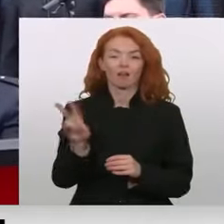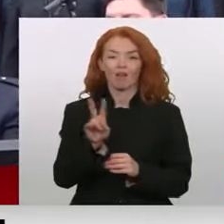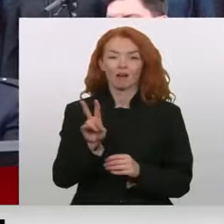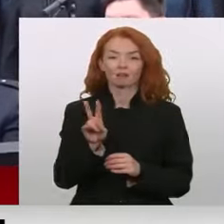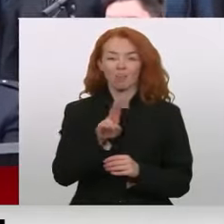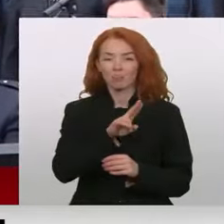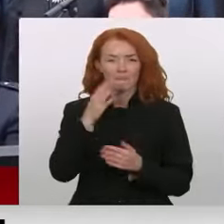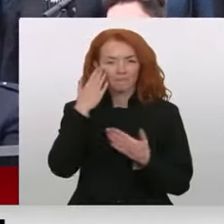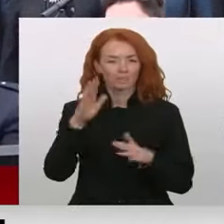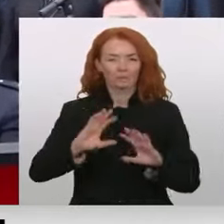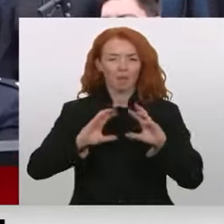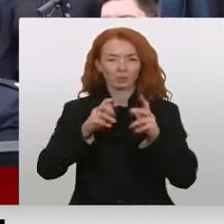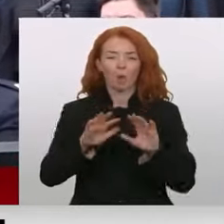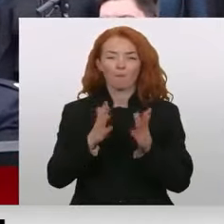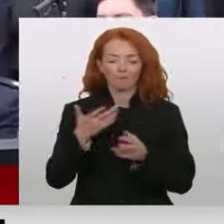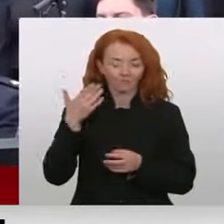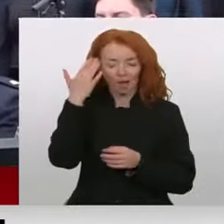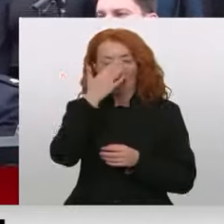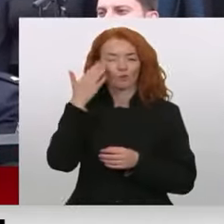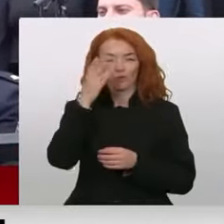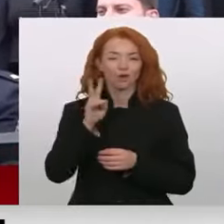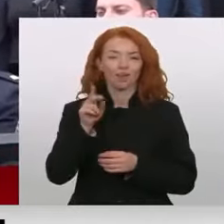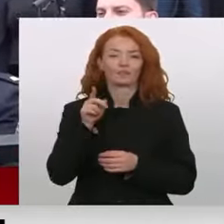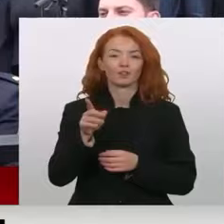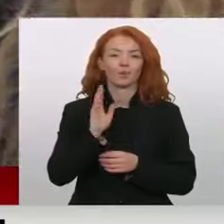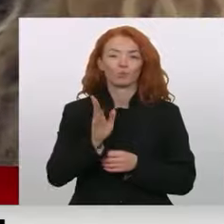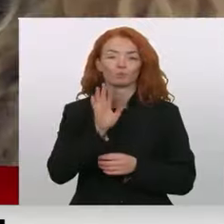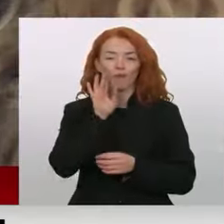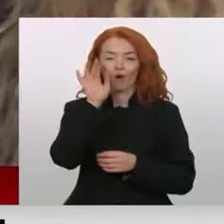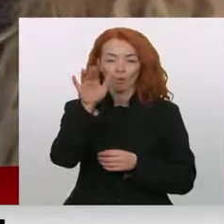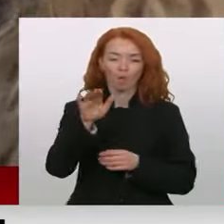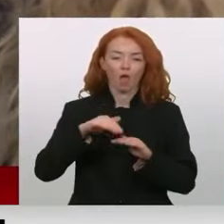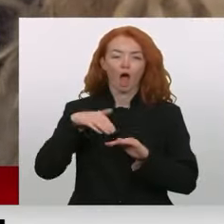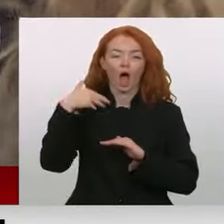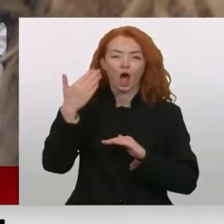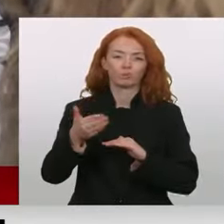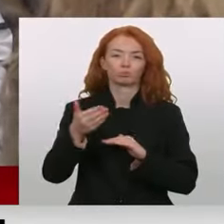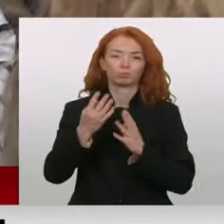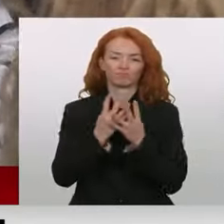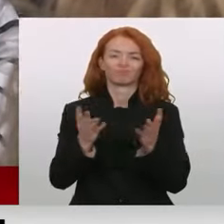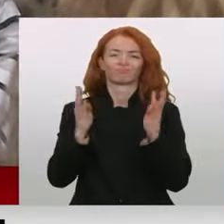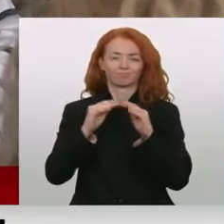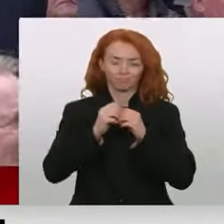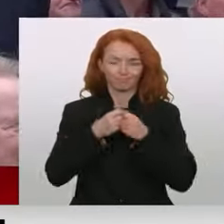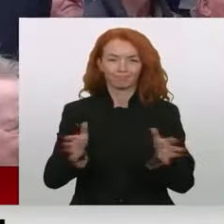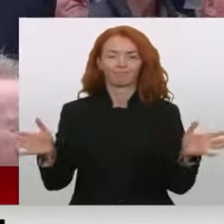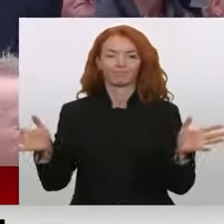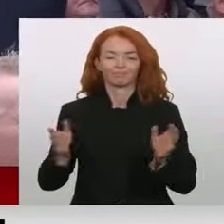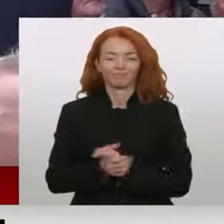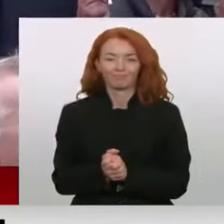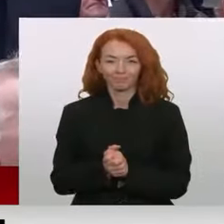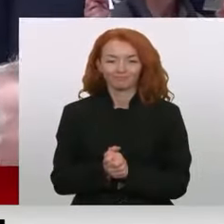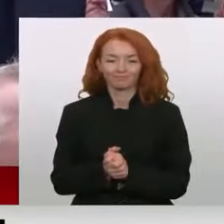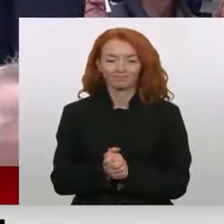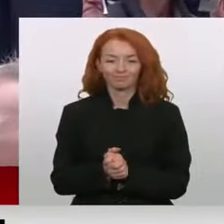pazinis pasauli, taču jau sapņo par to, kas viņu sagaidīs ārpus dzelzs priekškā. Už geležinės uždangos. Trīs